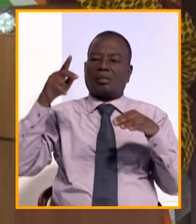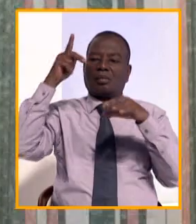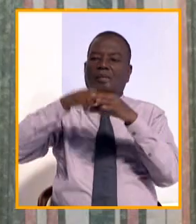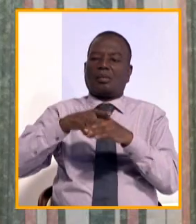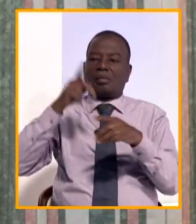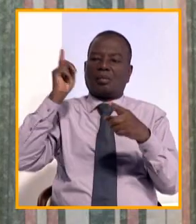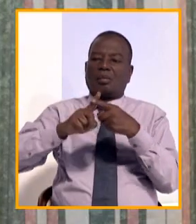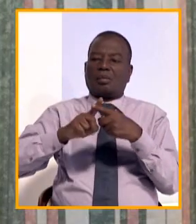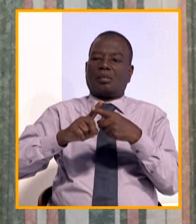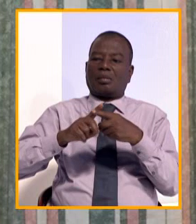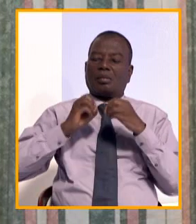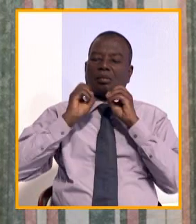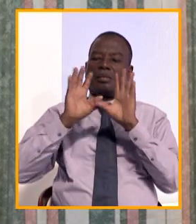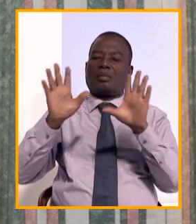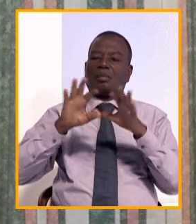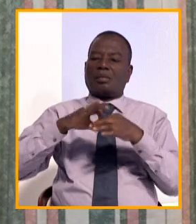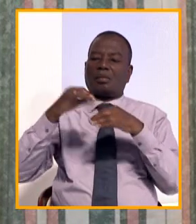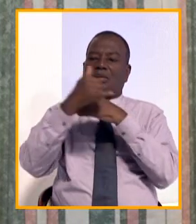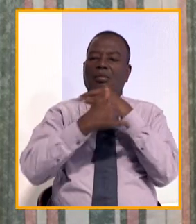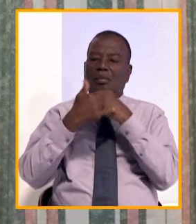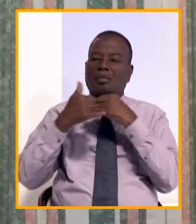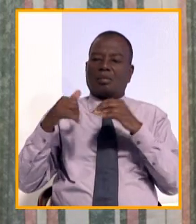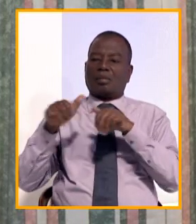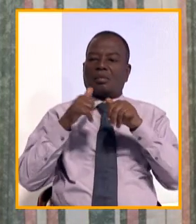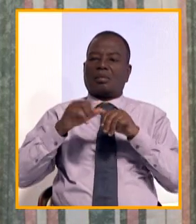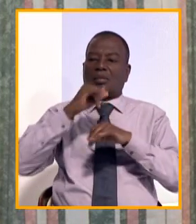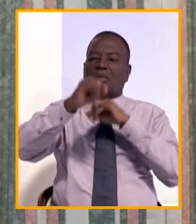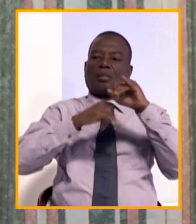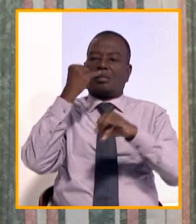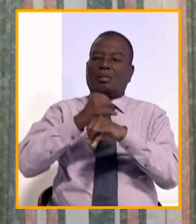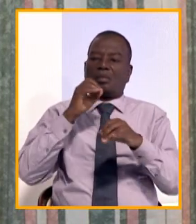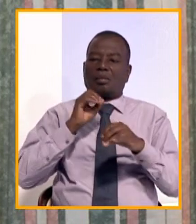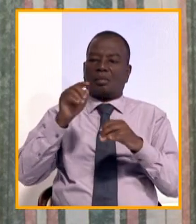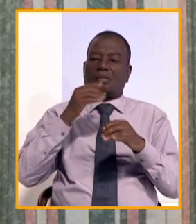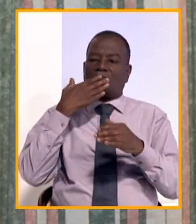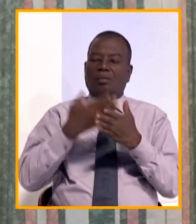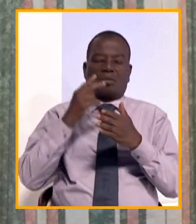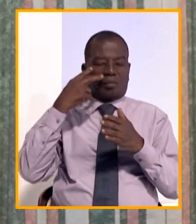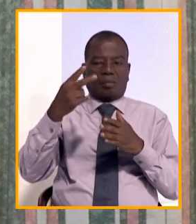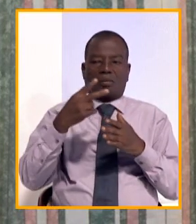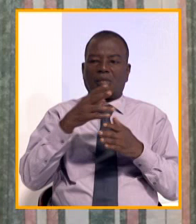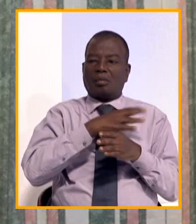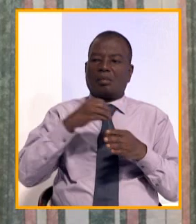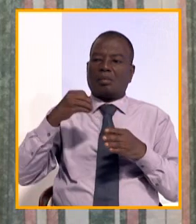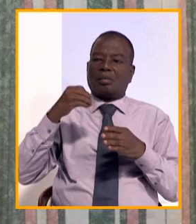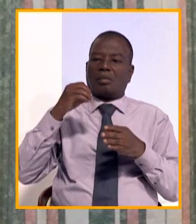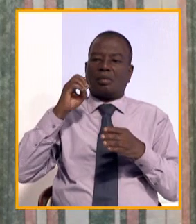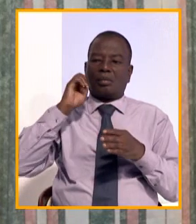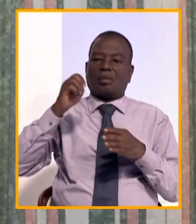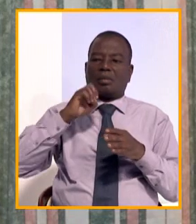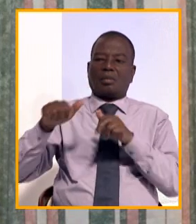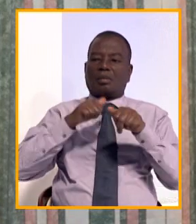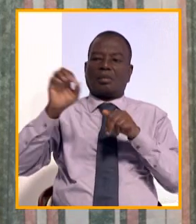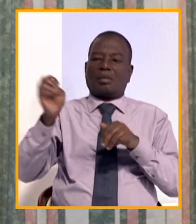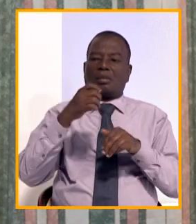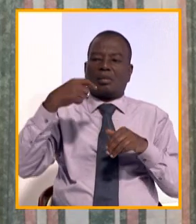participent à l'influence de leur pays, participent aux relations internationales. Donc c'est une bonne vision et elle est d'actualité